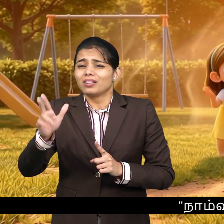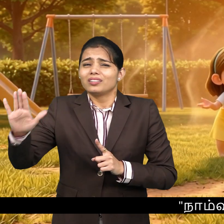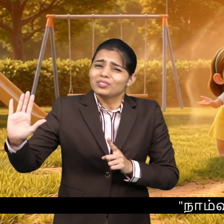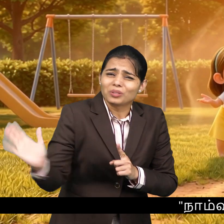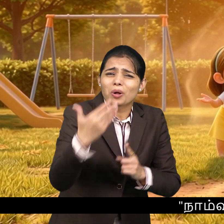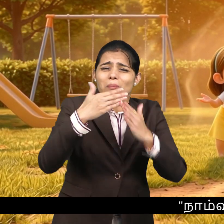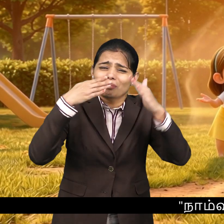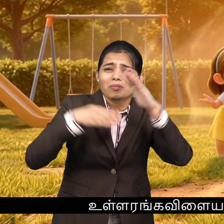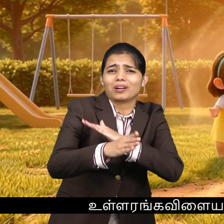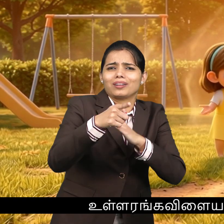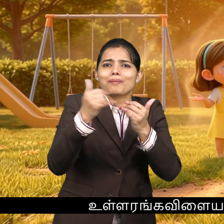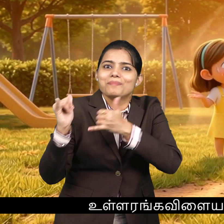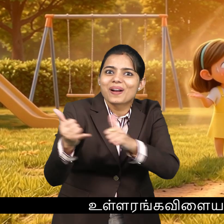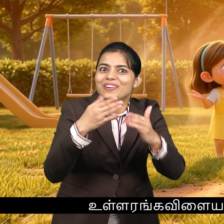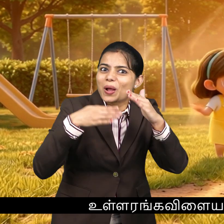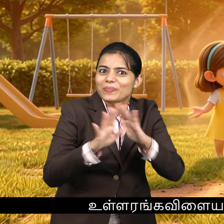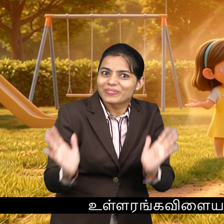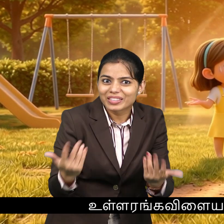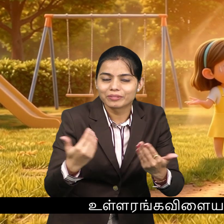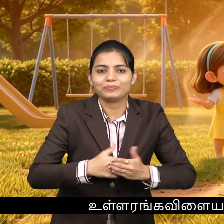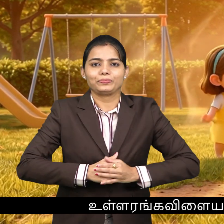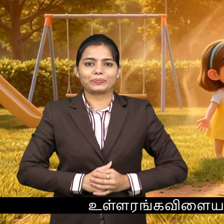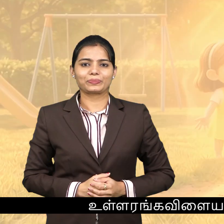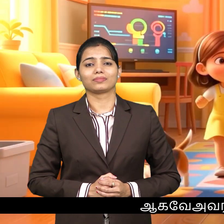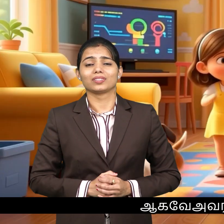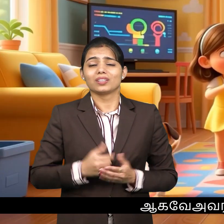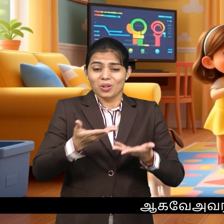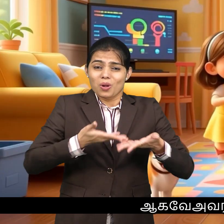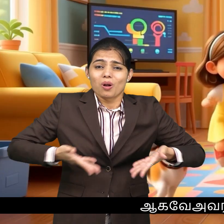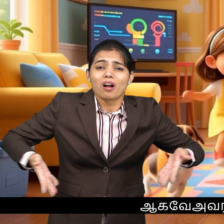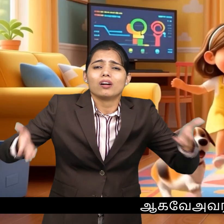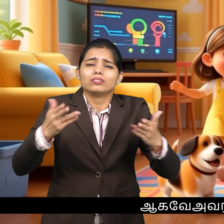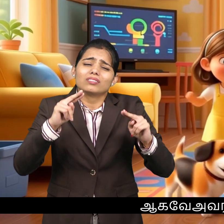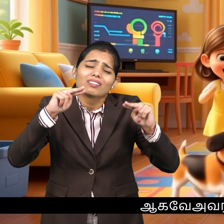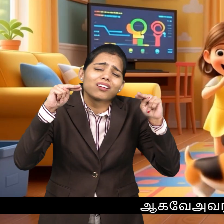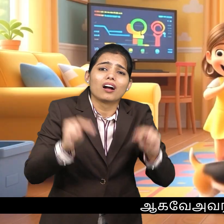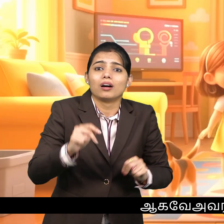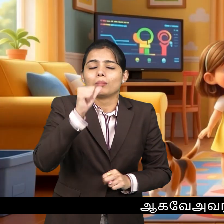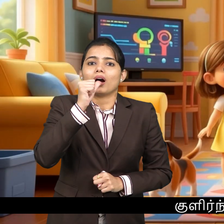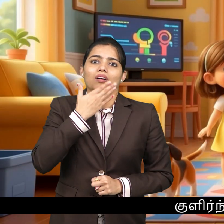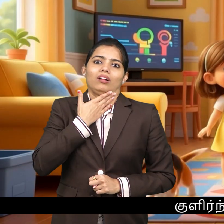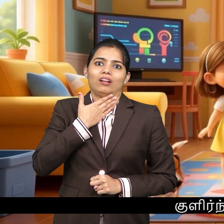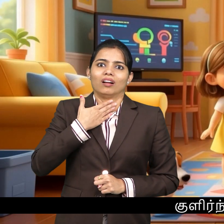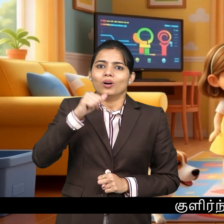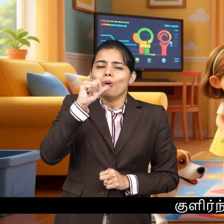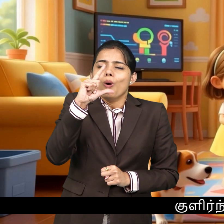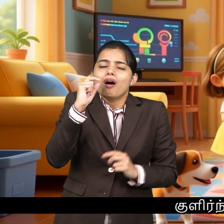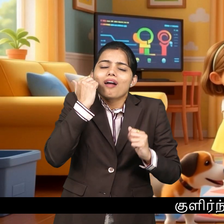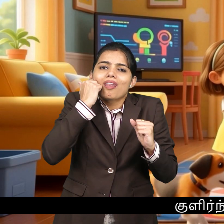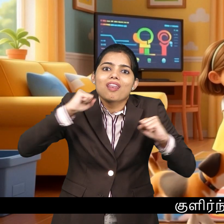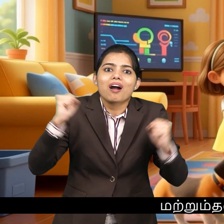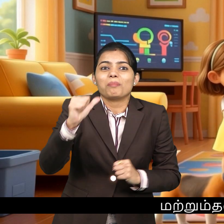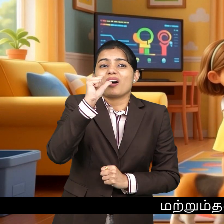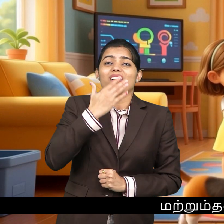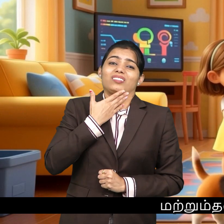நாம் வீட்டிற்கு சென்று உள்ளரங்க விளையாட்டுகளை விளையாடுவோம். ஆகவே அவர்கள் உள்ளே சென்றனர். குளிர்ந்த நீரை